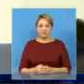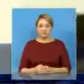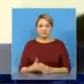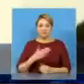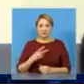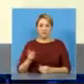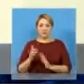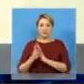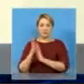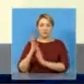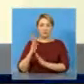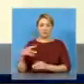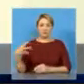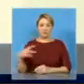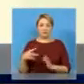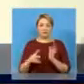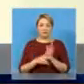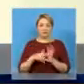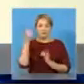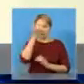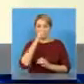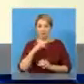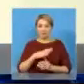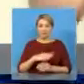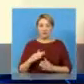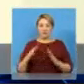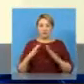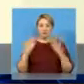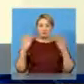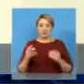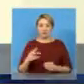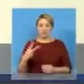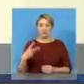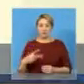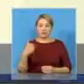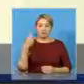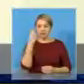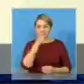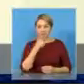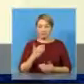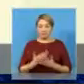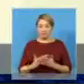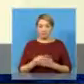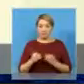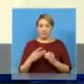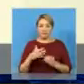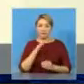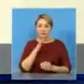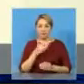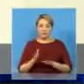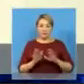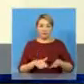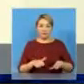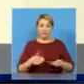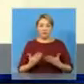Я стою на очереди с 2008 года. На дворе сейчас 2021 год. 13 лет прошло, и до